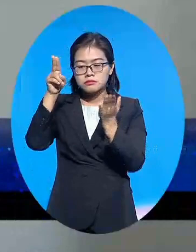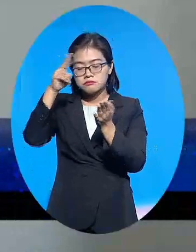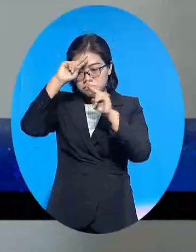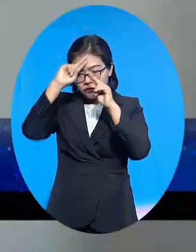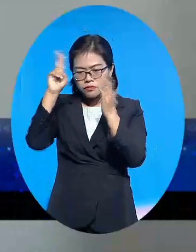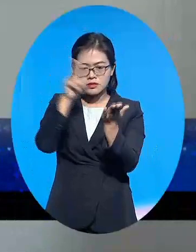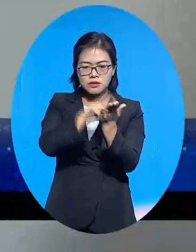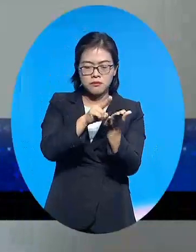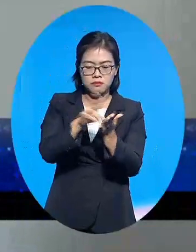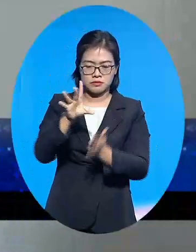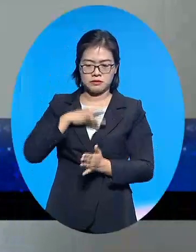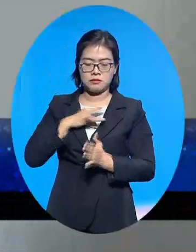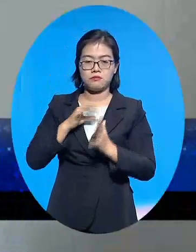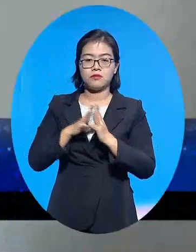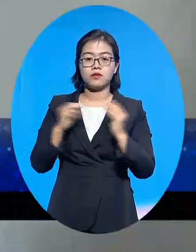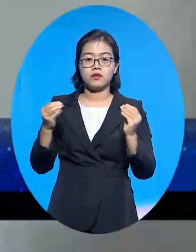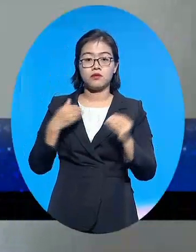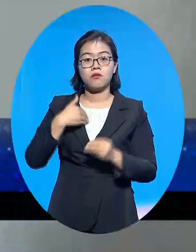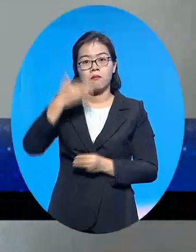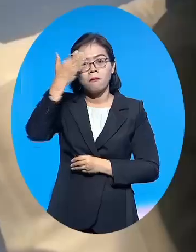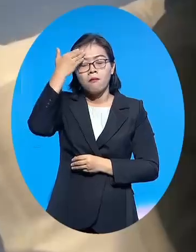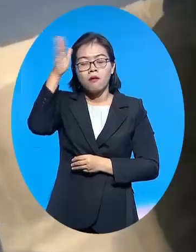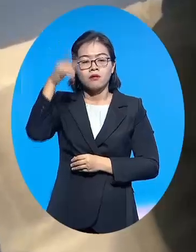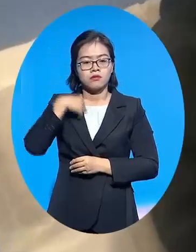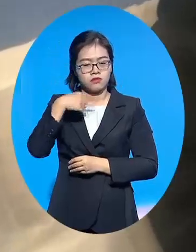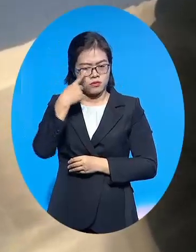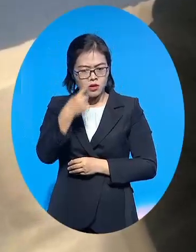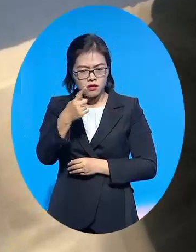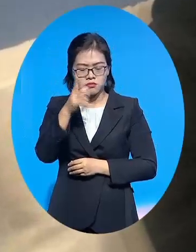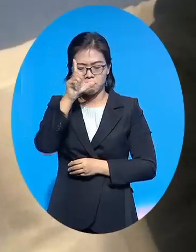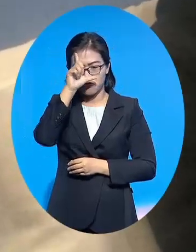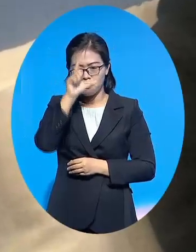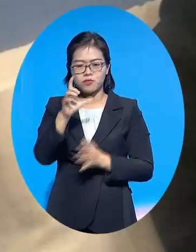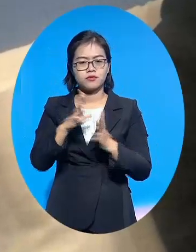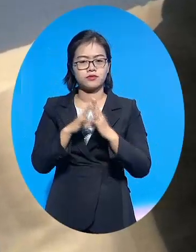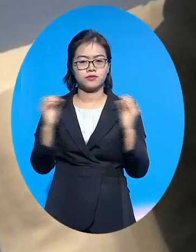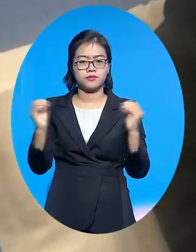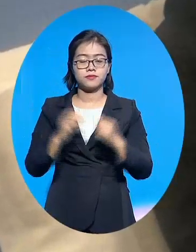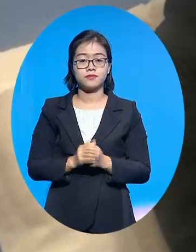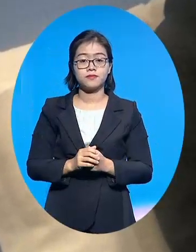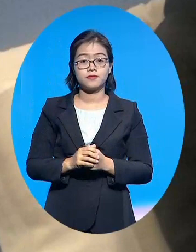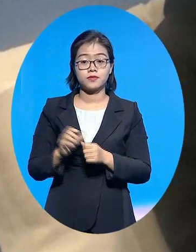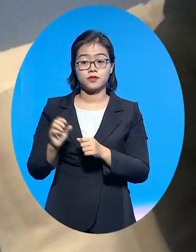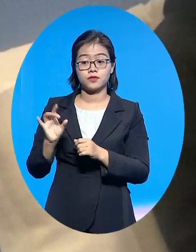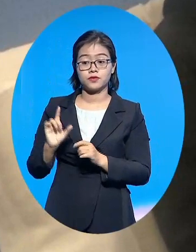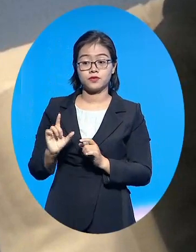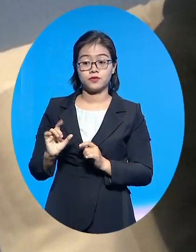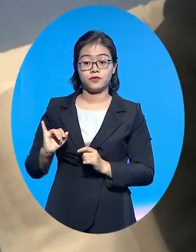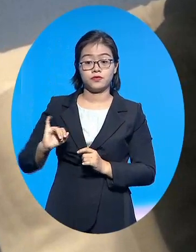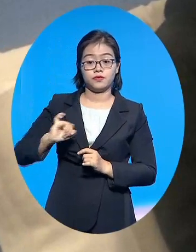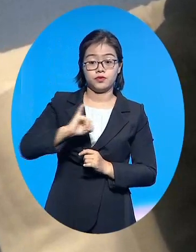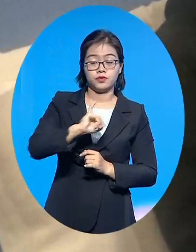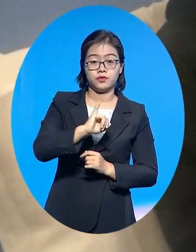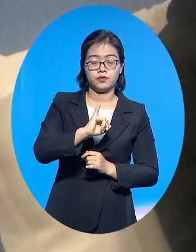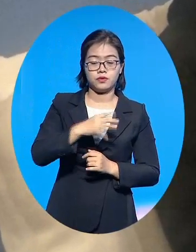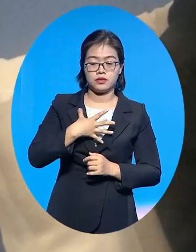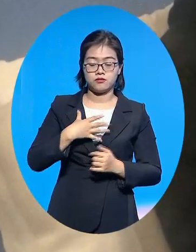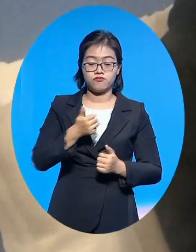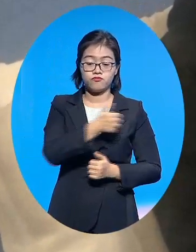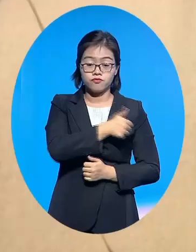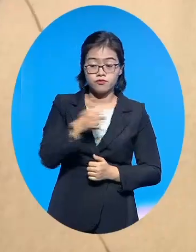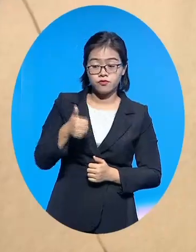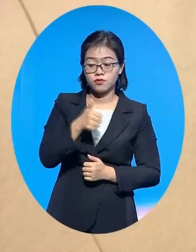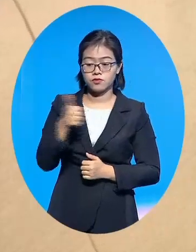đây chỉ mới là bắt đầu thì tình hình đáng lo ngại đấy theo các bác sĩ virus rsv dễ dàng lây truyền từ người sang người